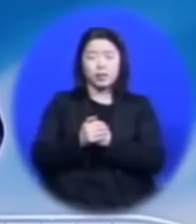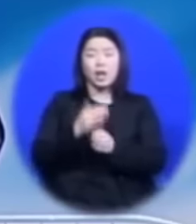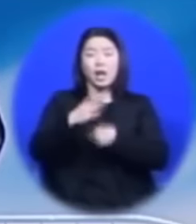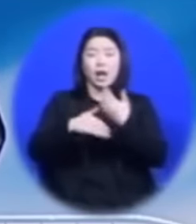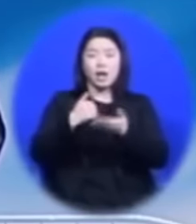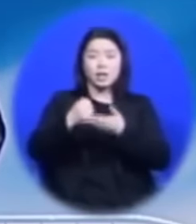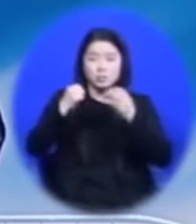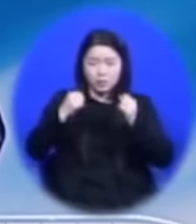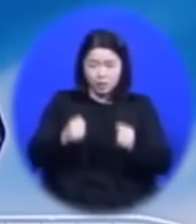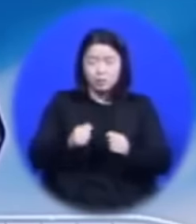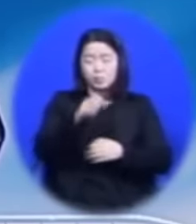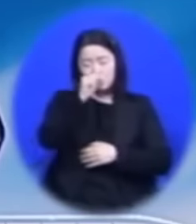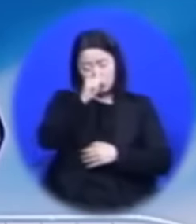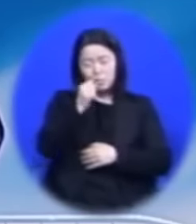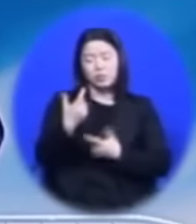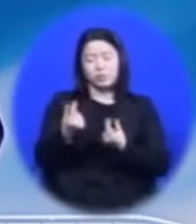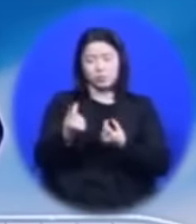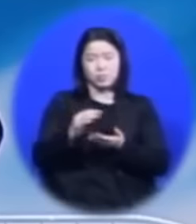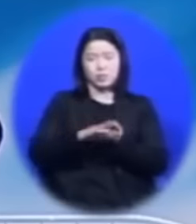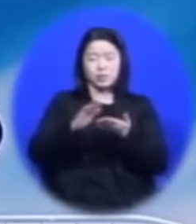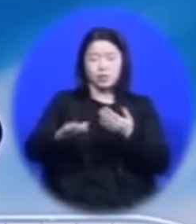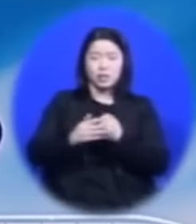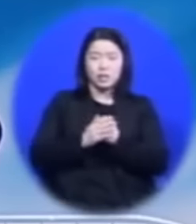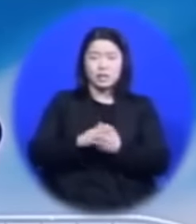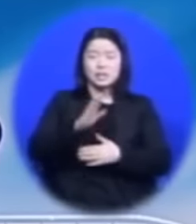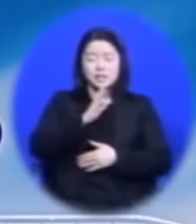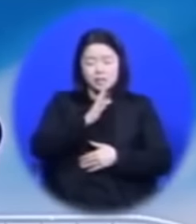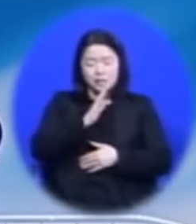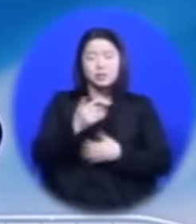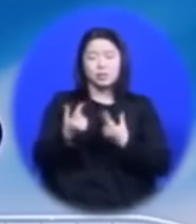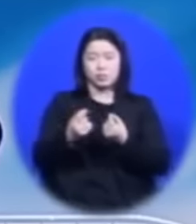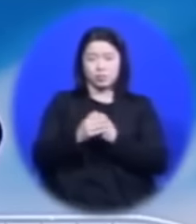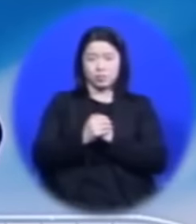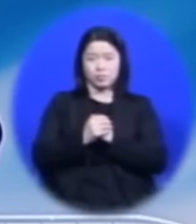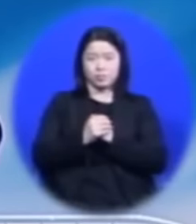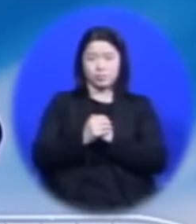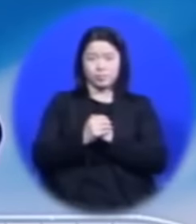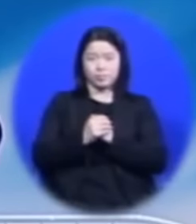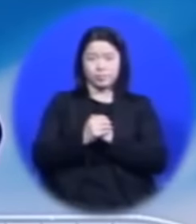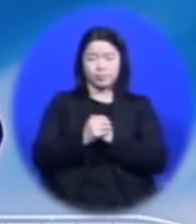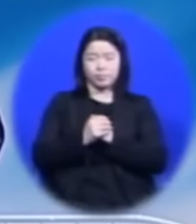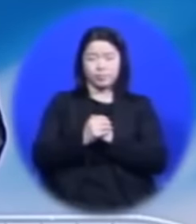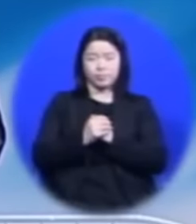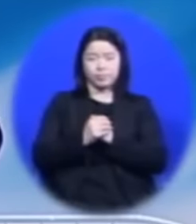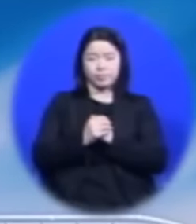하나님이 계시면 좋겠어요. 진짜로요.